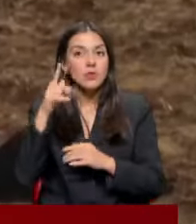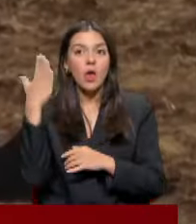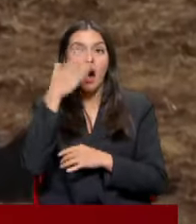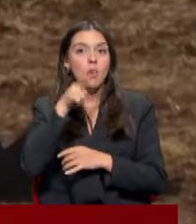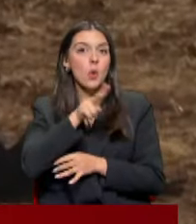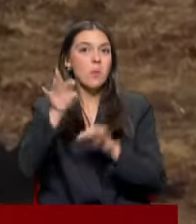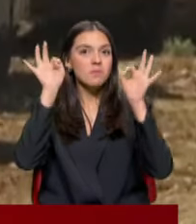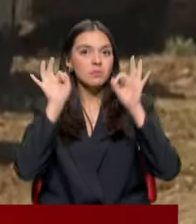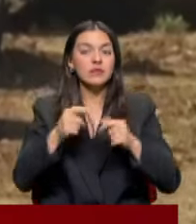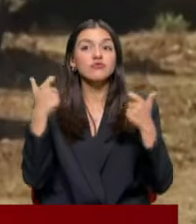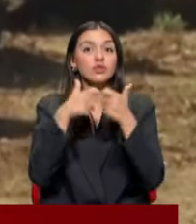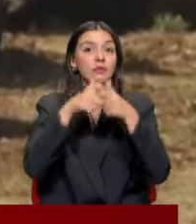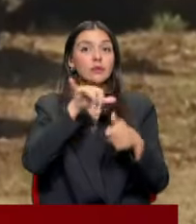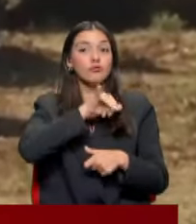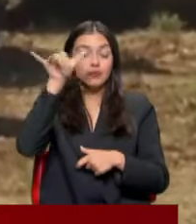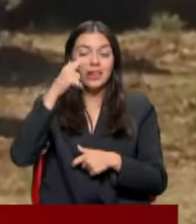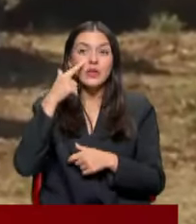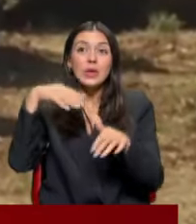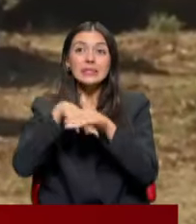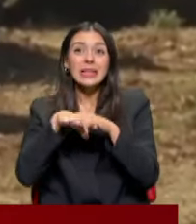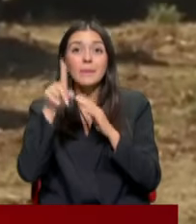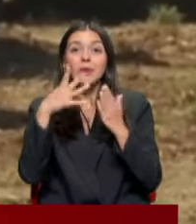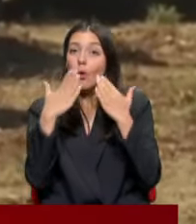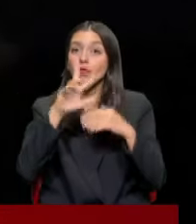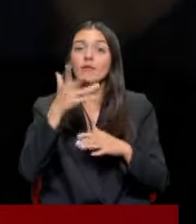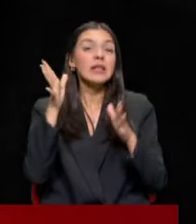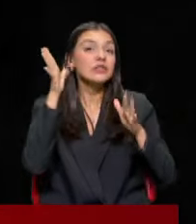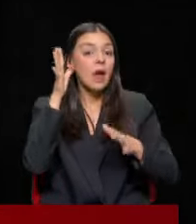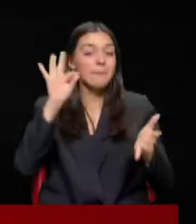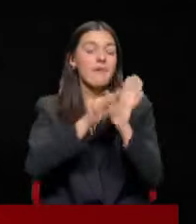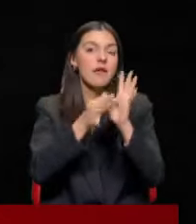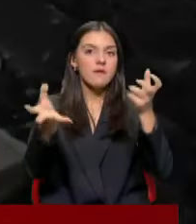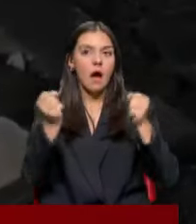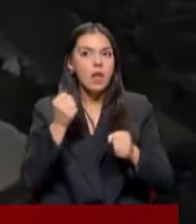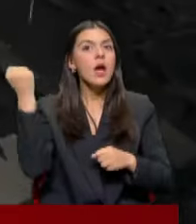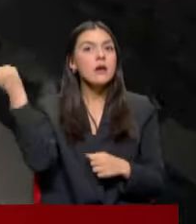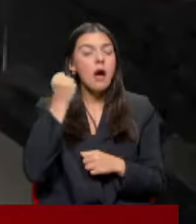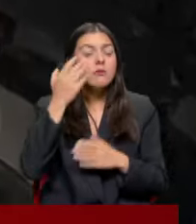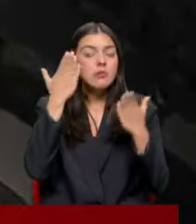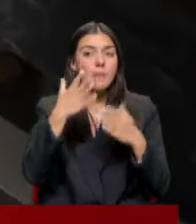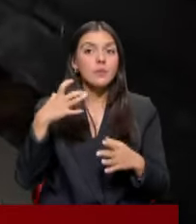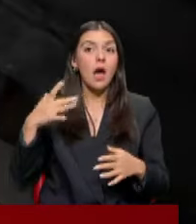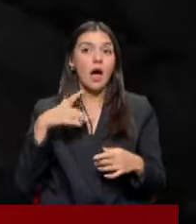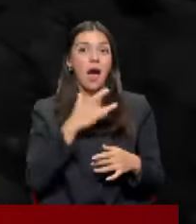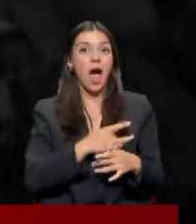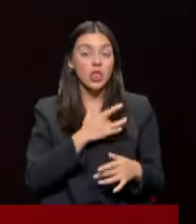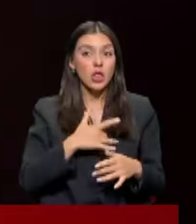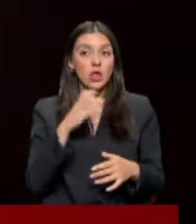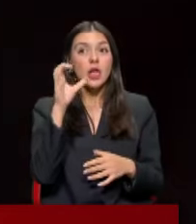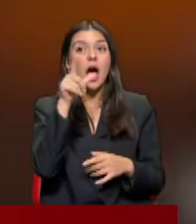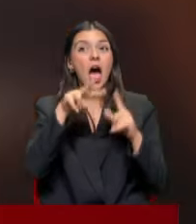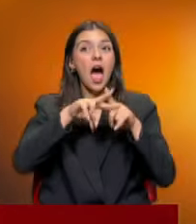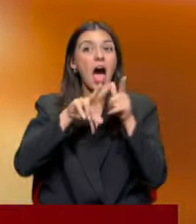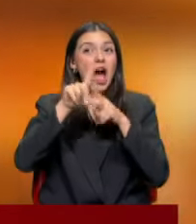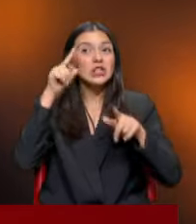başlattı. Savaş uçakları sığınak olarak kullanılan bir okulu ve camiyi hedef aldı. Katliamda Anadolu Ajansı için çalışan bir